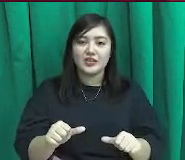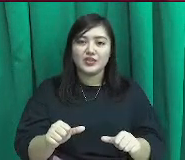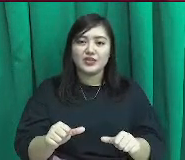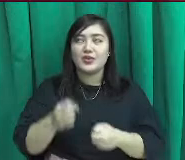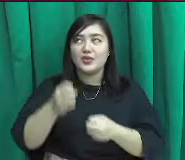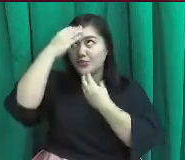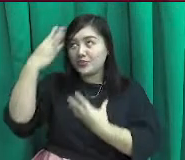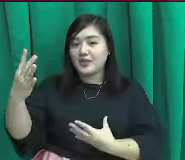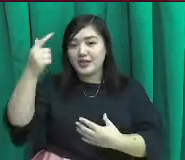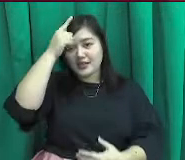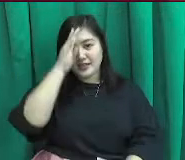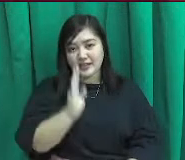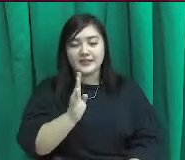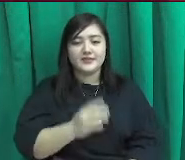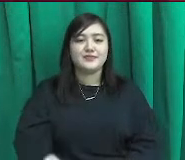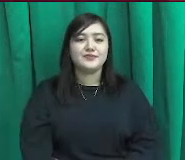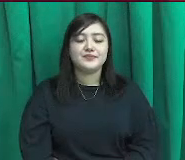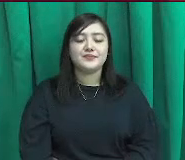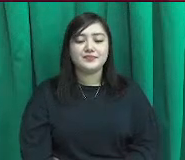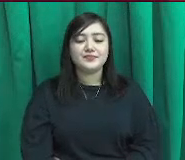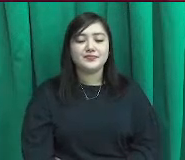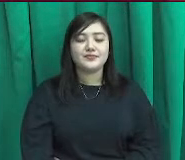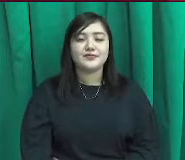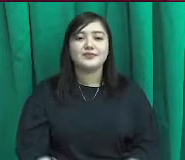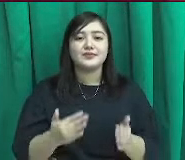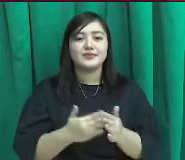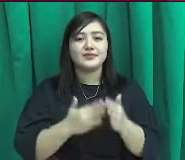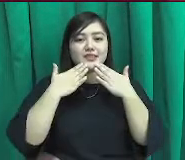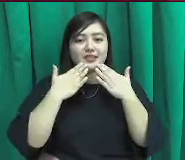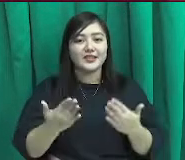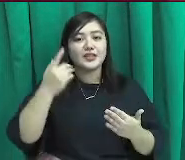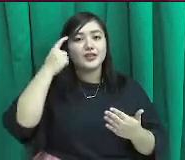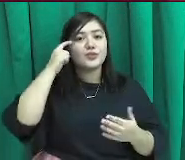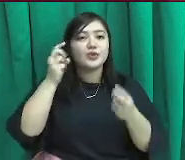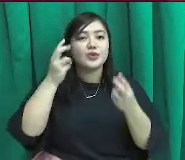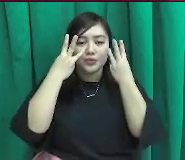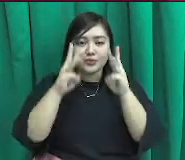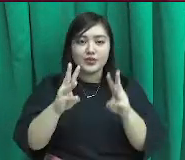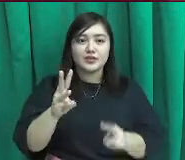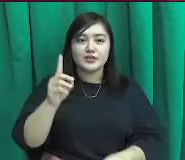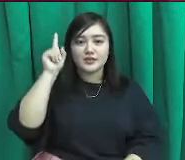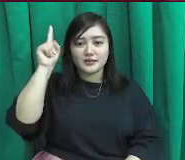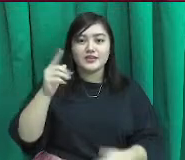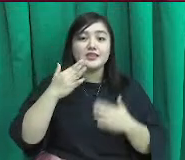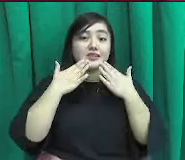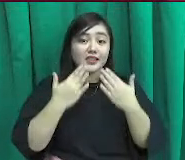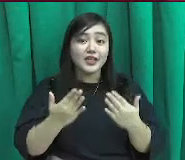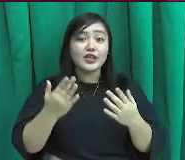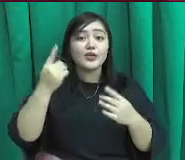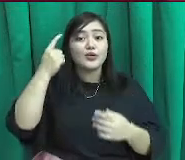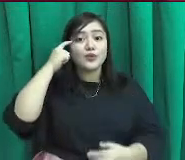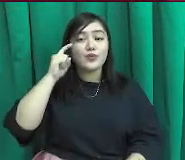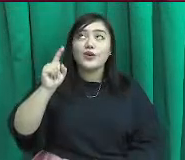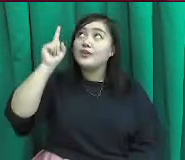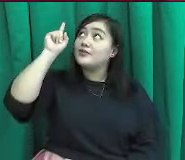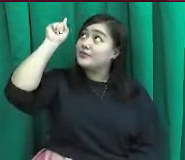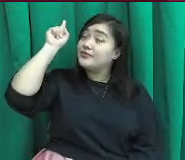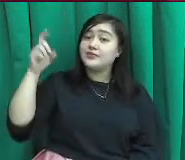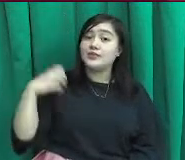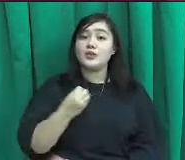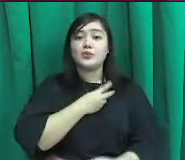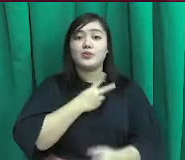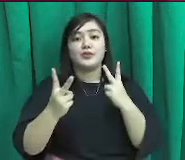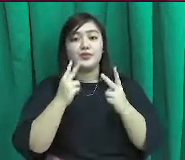So once again, maraming salamat po sa inyong pagsubaybay. Magpapaalam na po tayo. Sir Dennis, thank you for being with us, Sir Dennis. Thank you for being a blessing